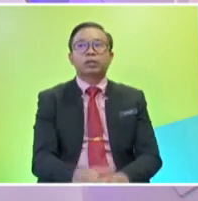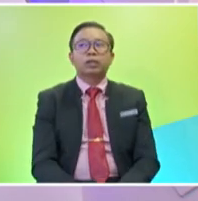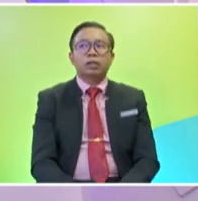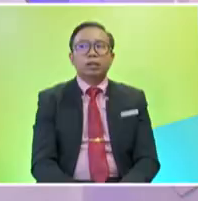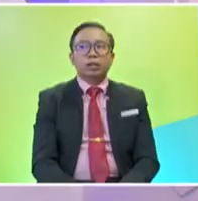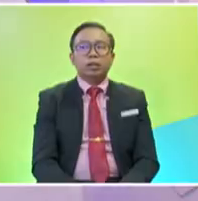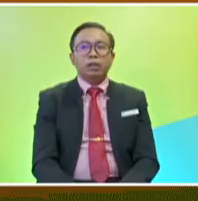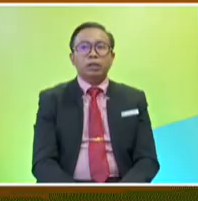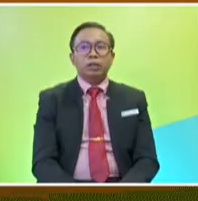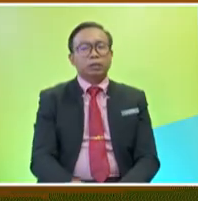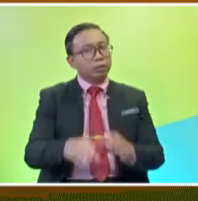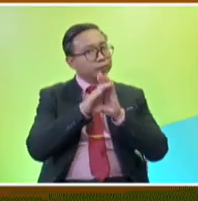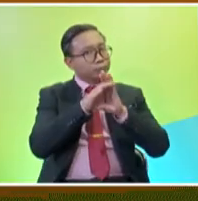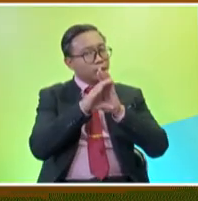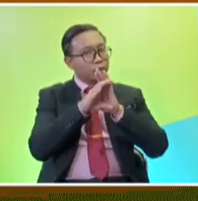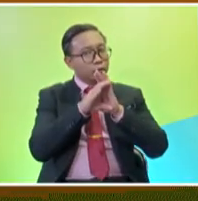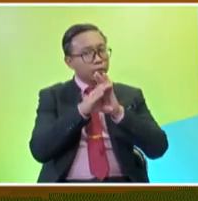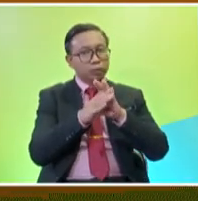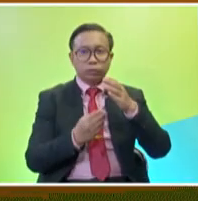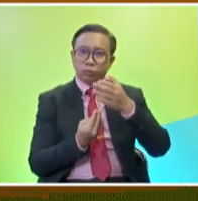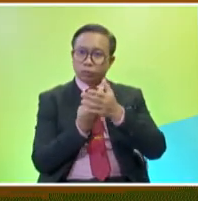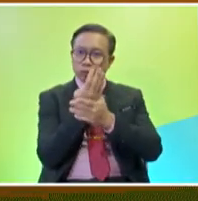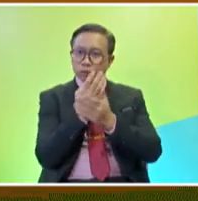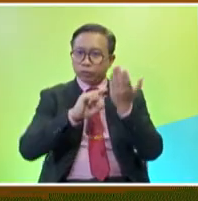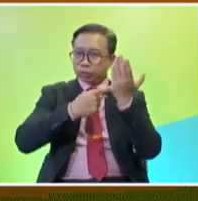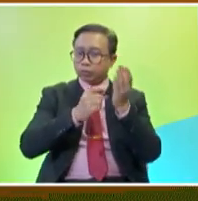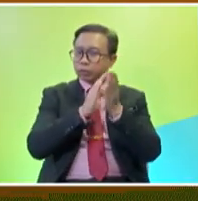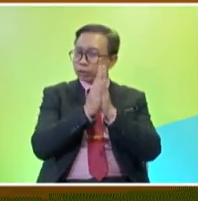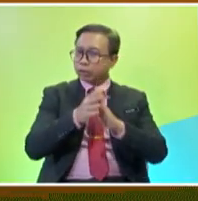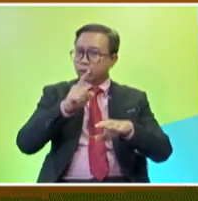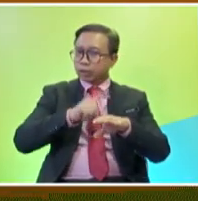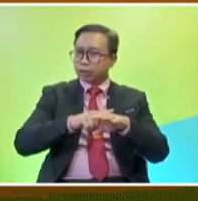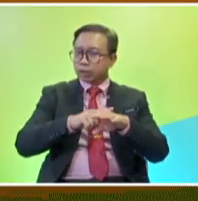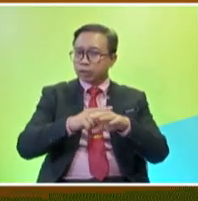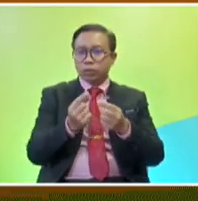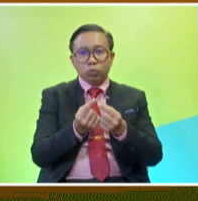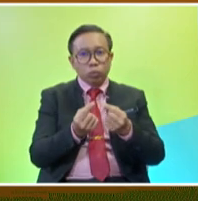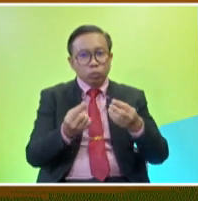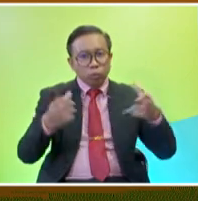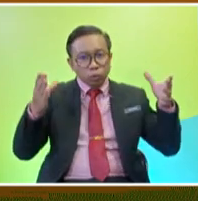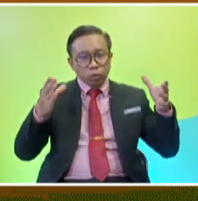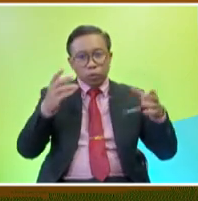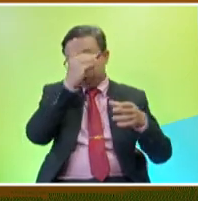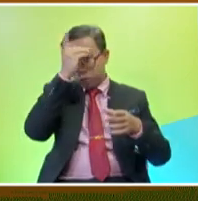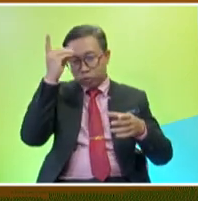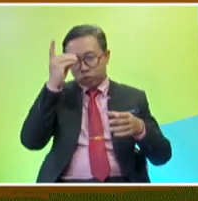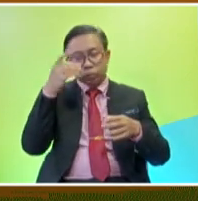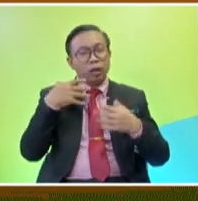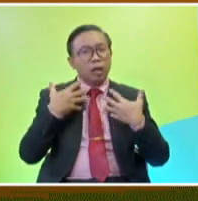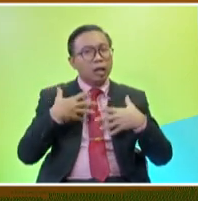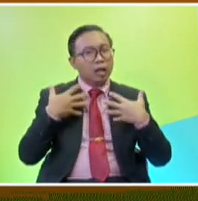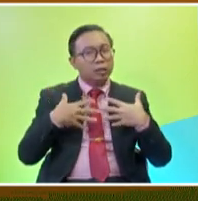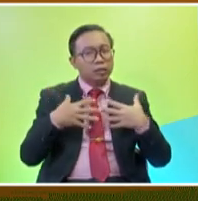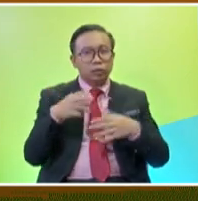Berikan contoh tumbuh-tumbuhan sudah jadi dan hidup palia di gurun panas hutan monsun Tropika